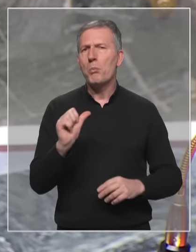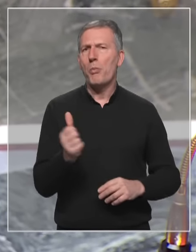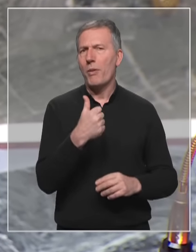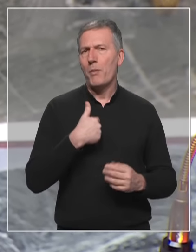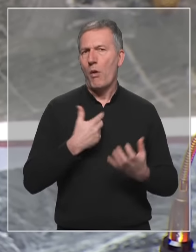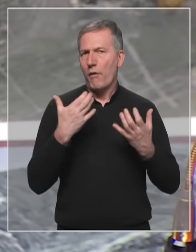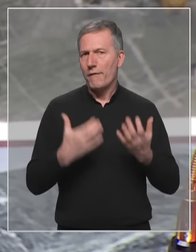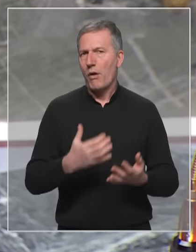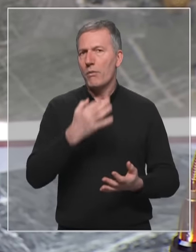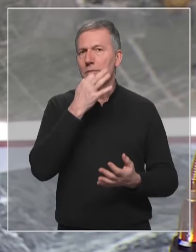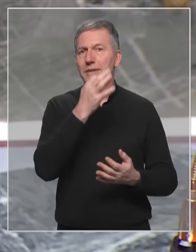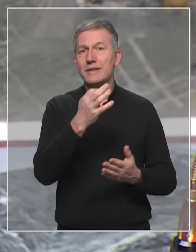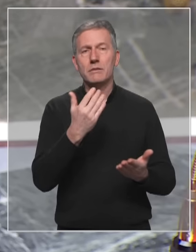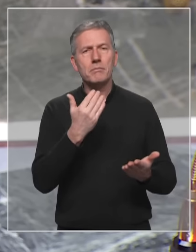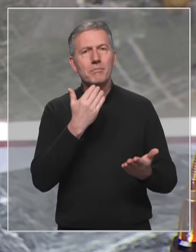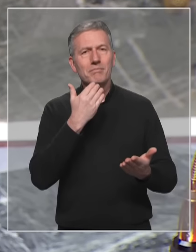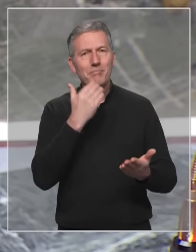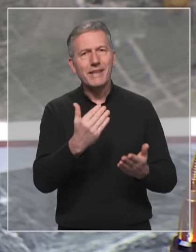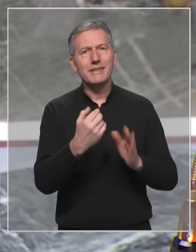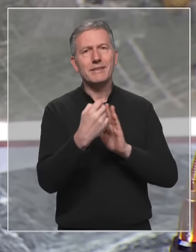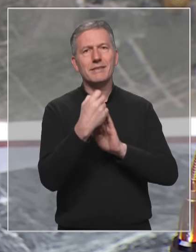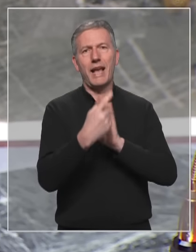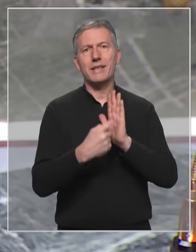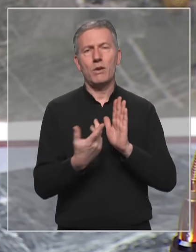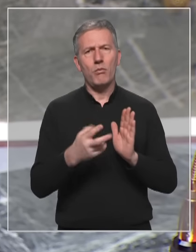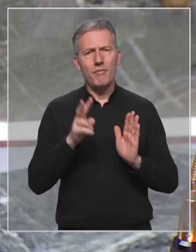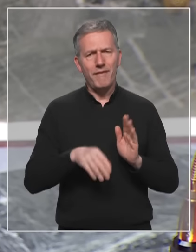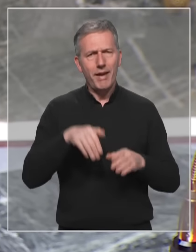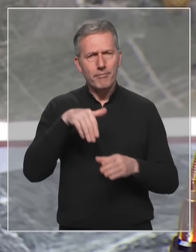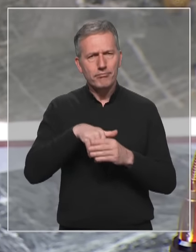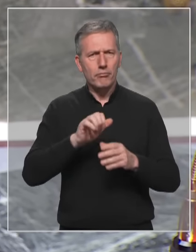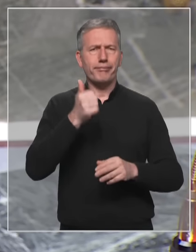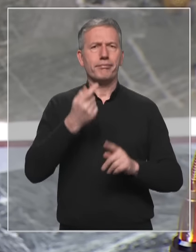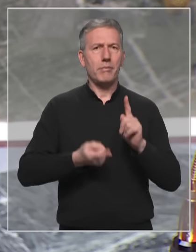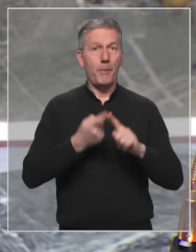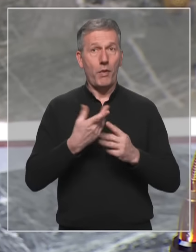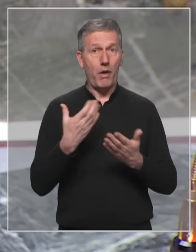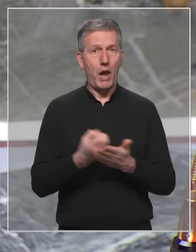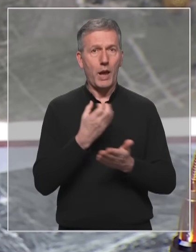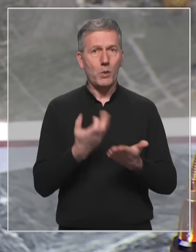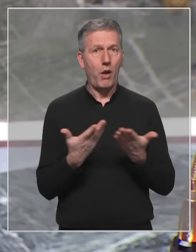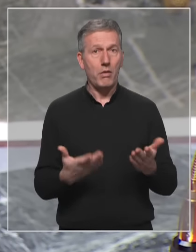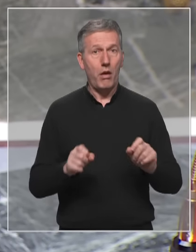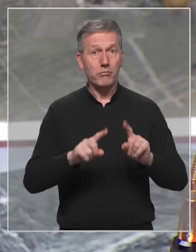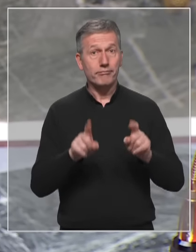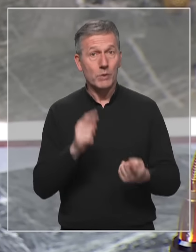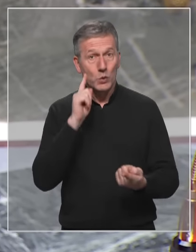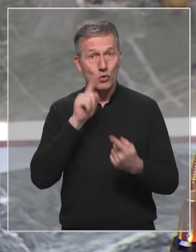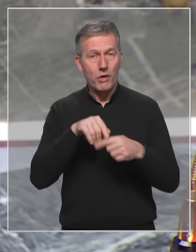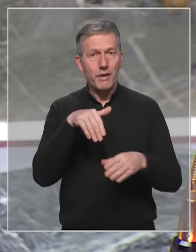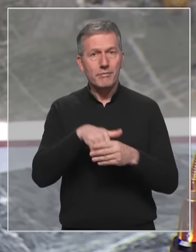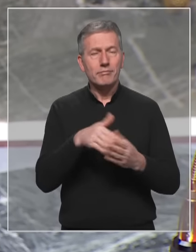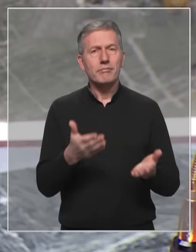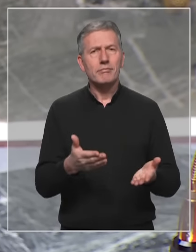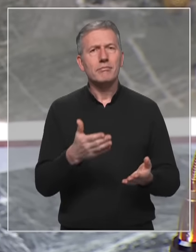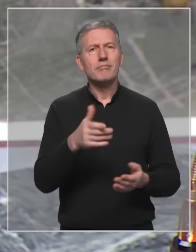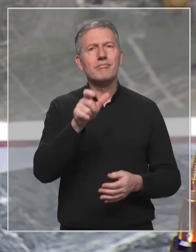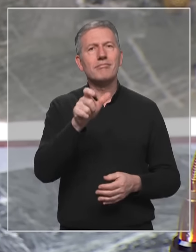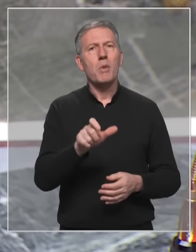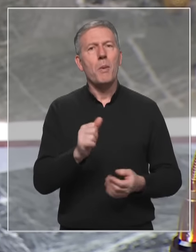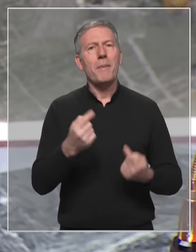vous remercier pour cette question qui est plus que jamais d'actualité. Évidemment, Monsieur le Premier ministre,